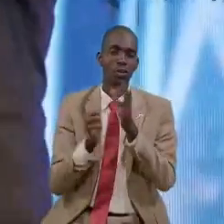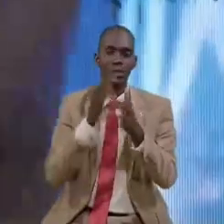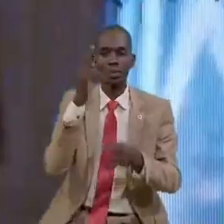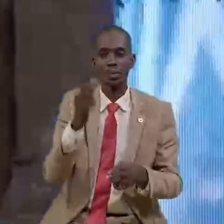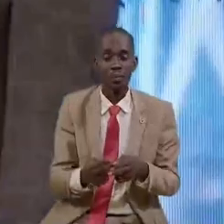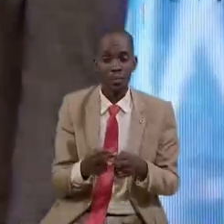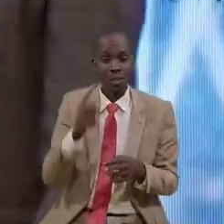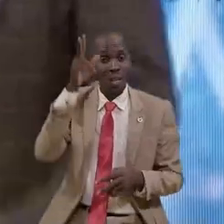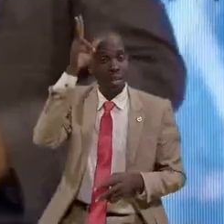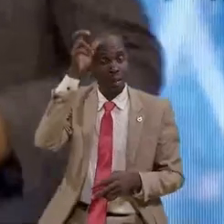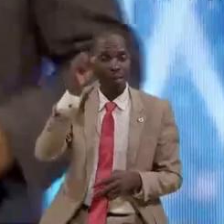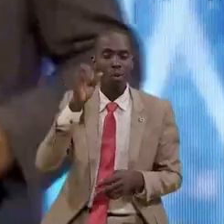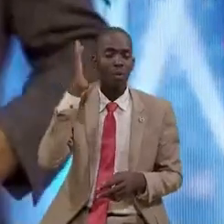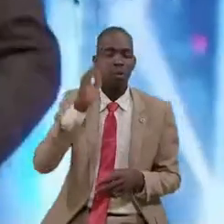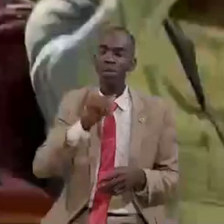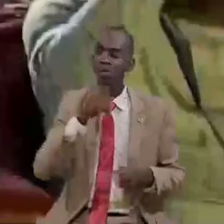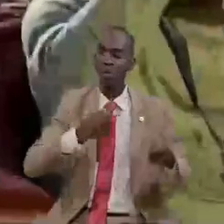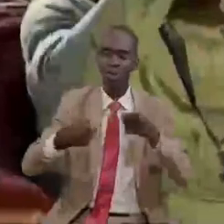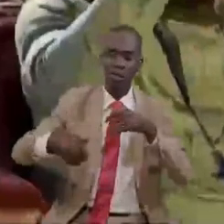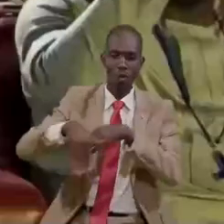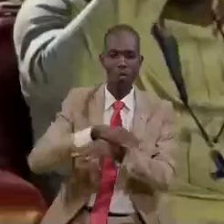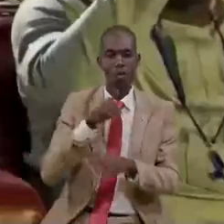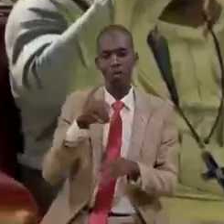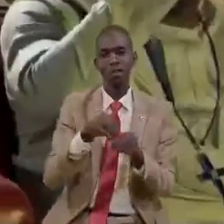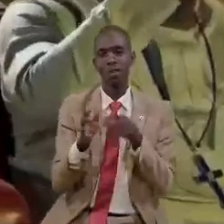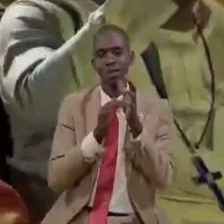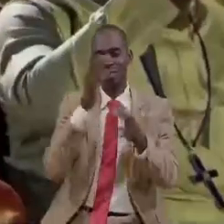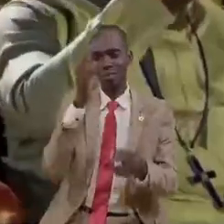Les esprits mauvais ne régneront pas sur vous.